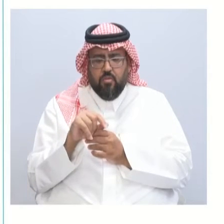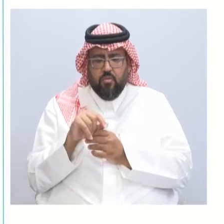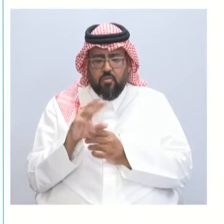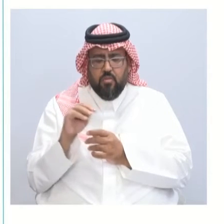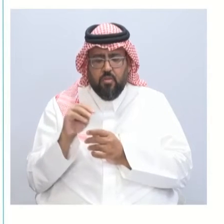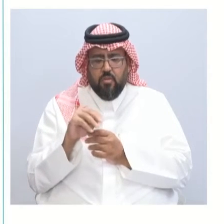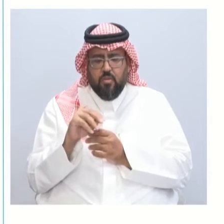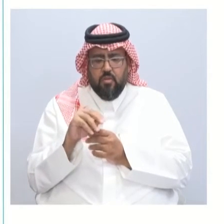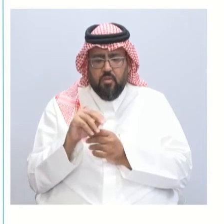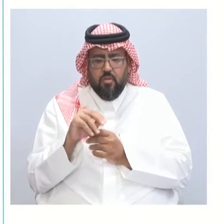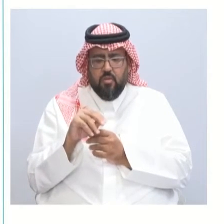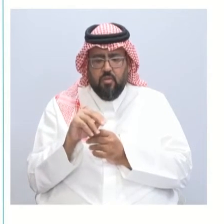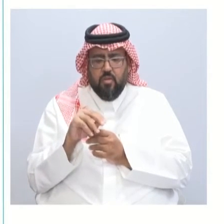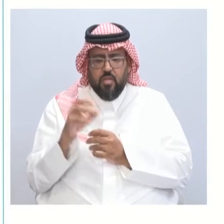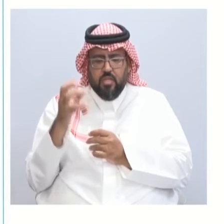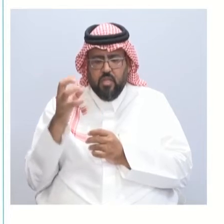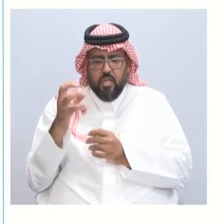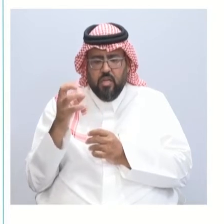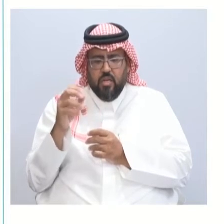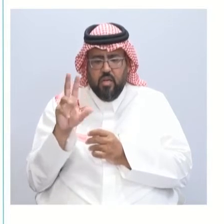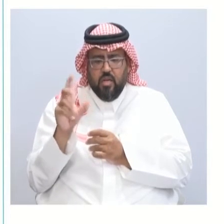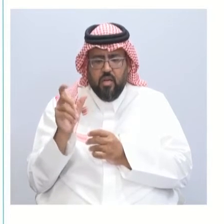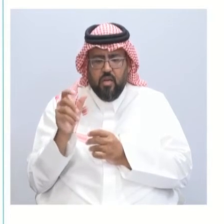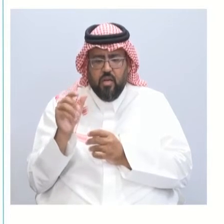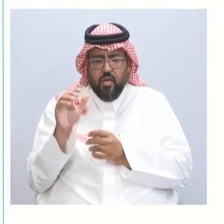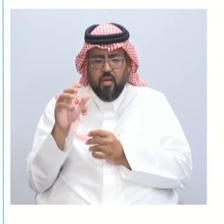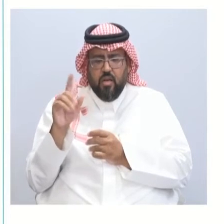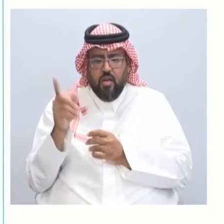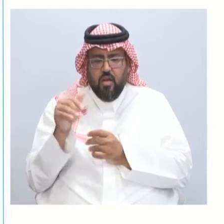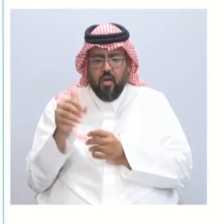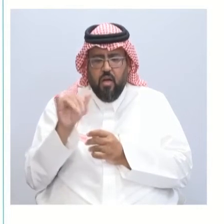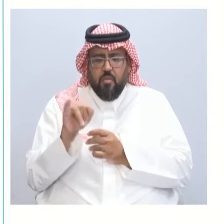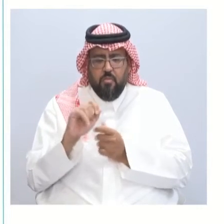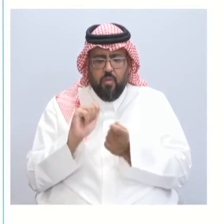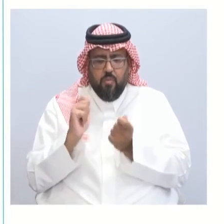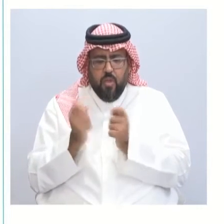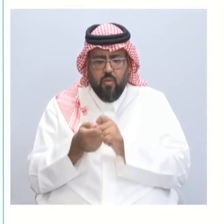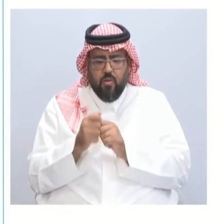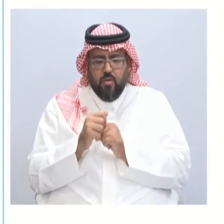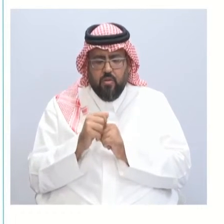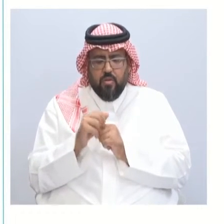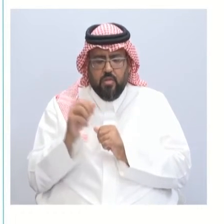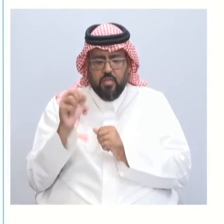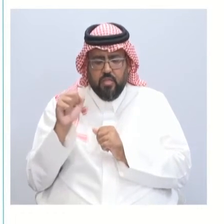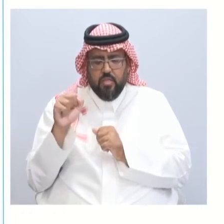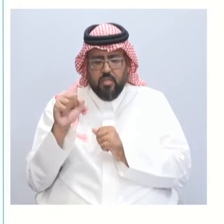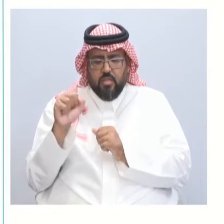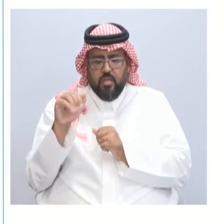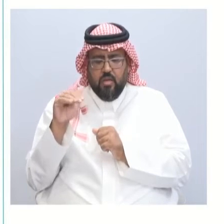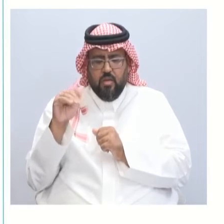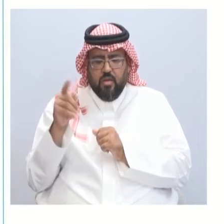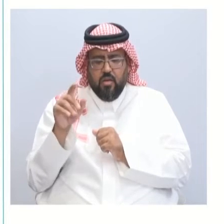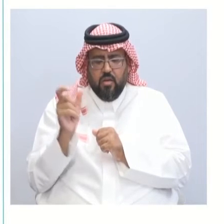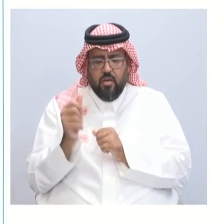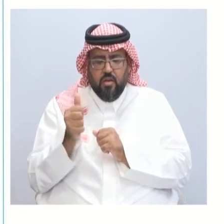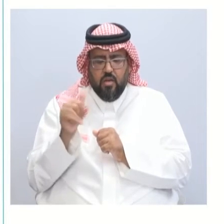مثل مثال صخر الرخام المتحول وصخر النايس